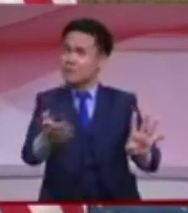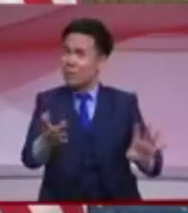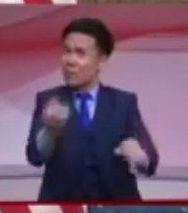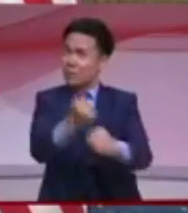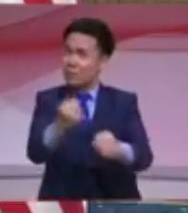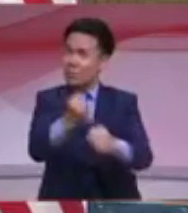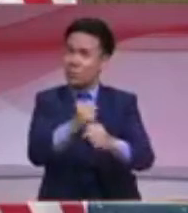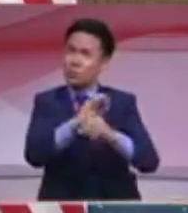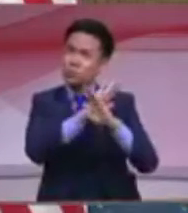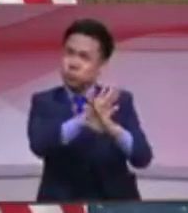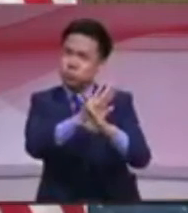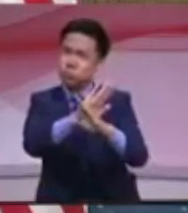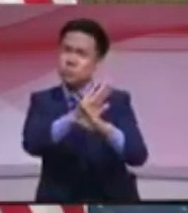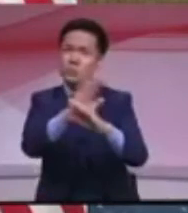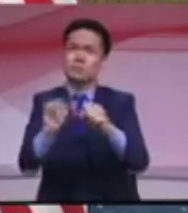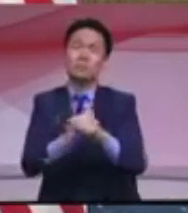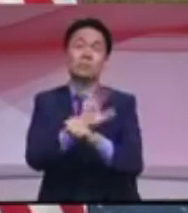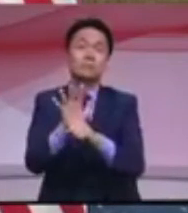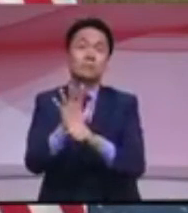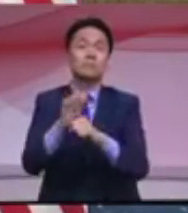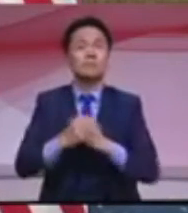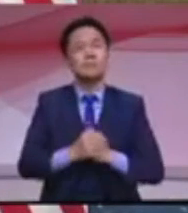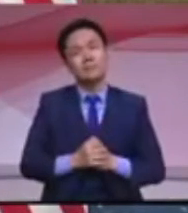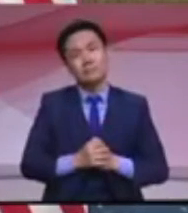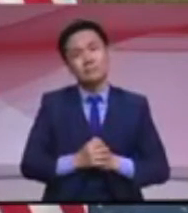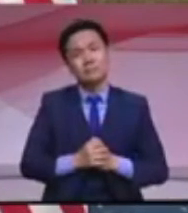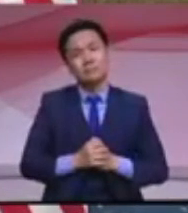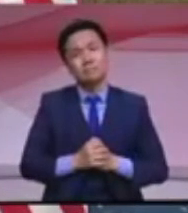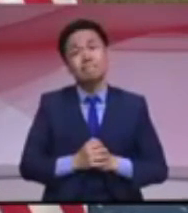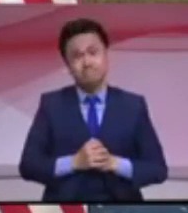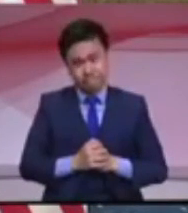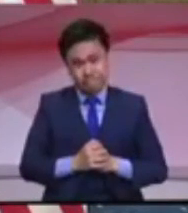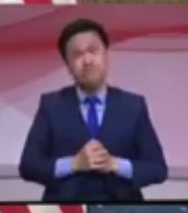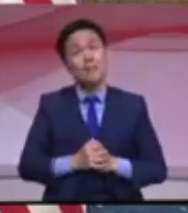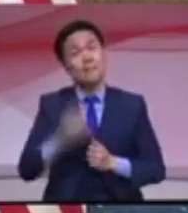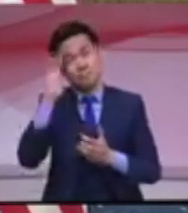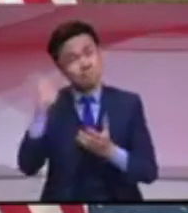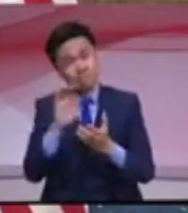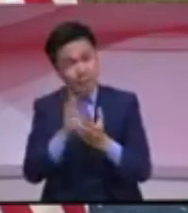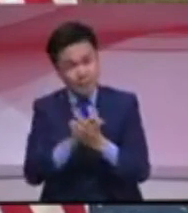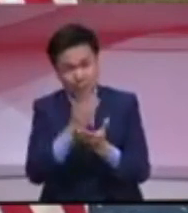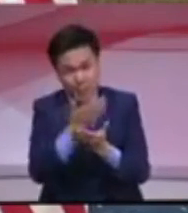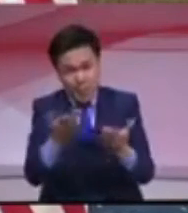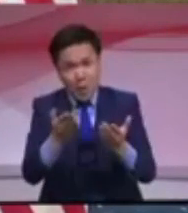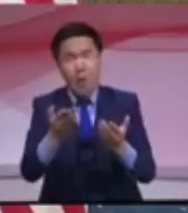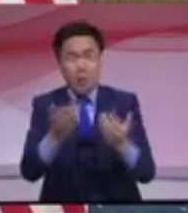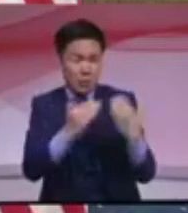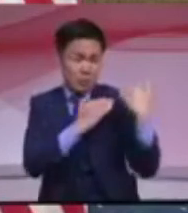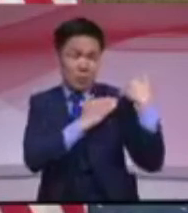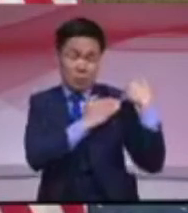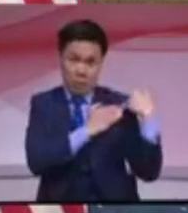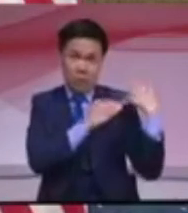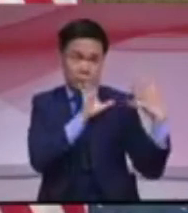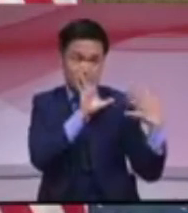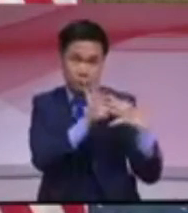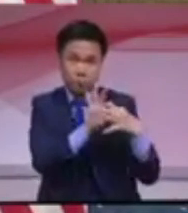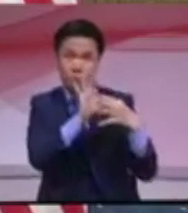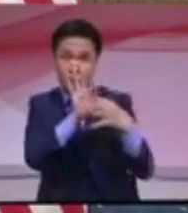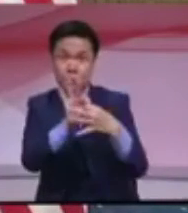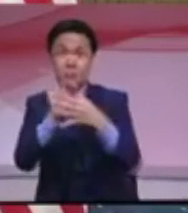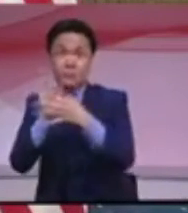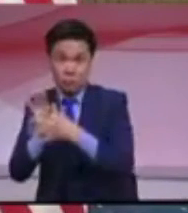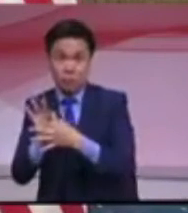memerangi dan juga mencegah wabah ini saya percaya jika kita semua dapat memainkan peranan masing-masing